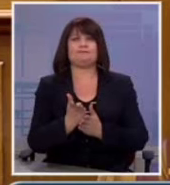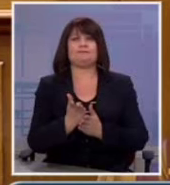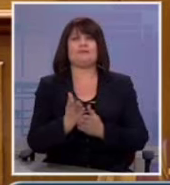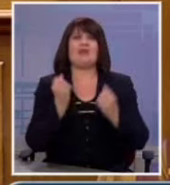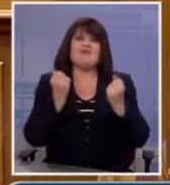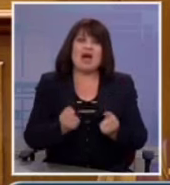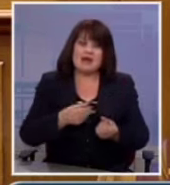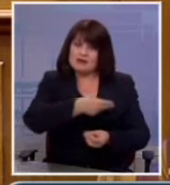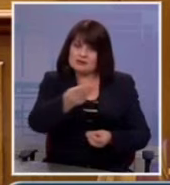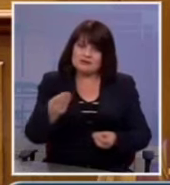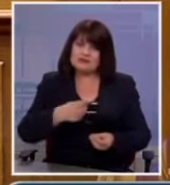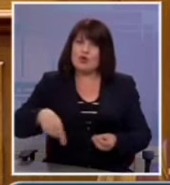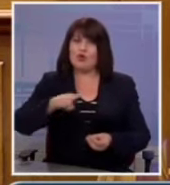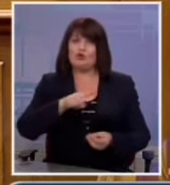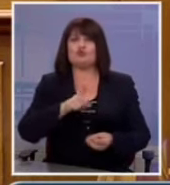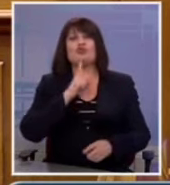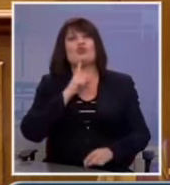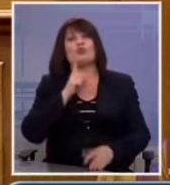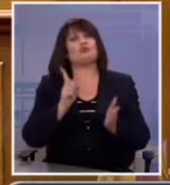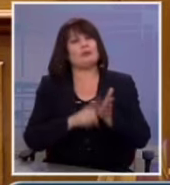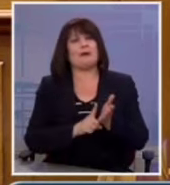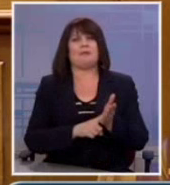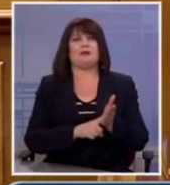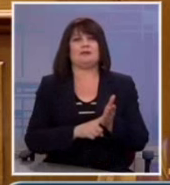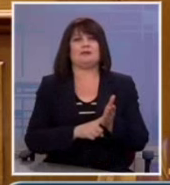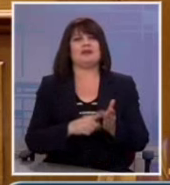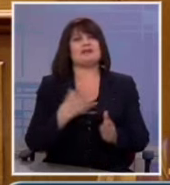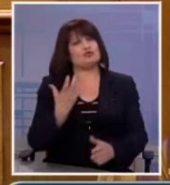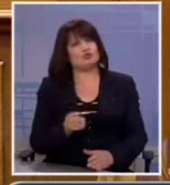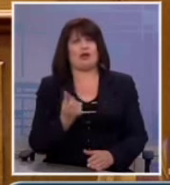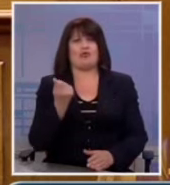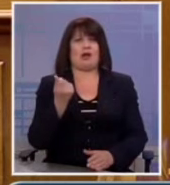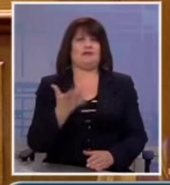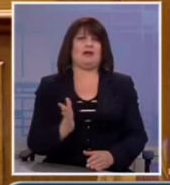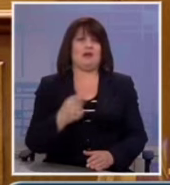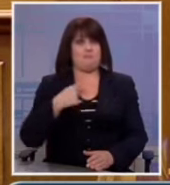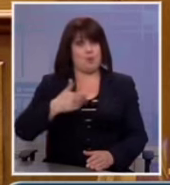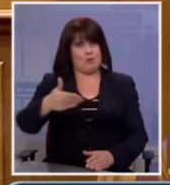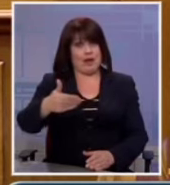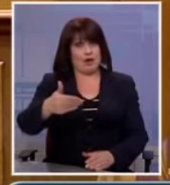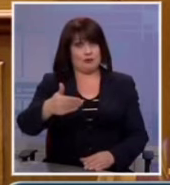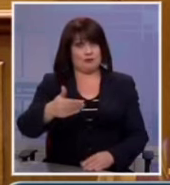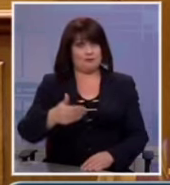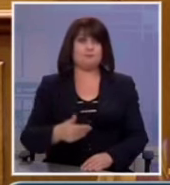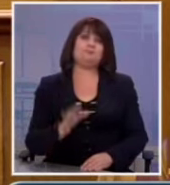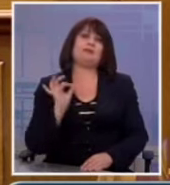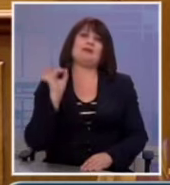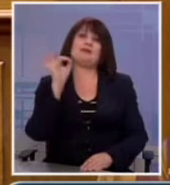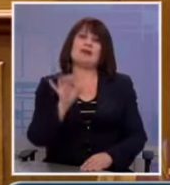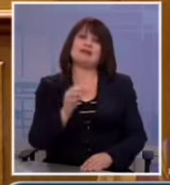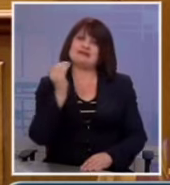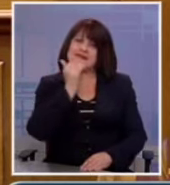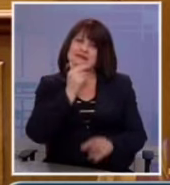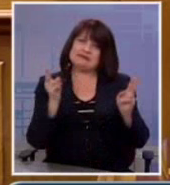βάρη όπως πρέπει και στους έχοντες. Να έχει προοπτική και να οδηγεί σε σύντομο